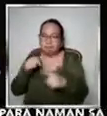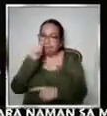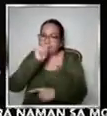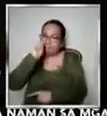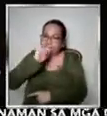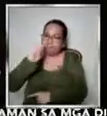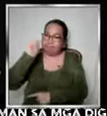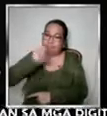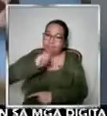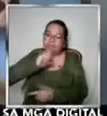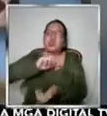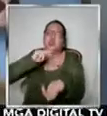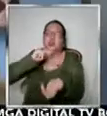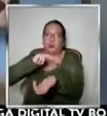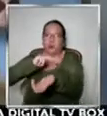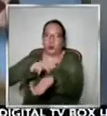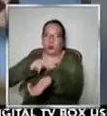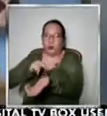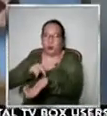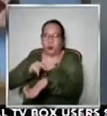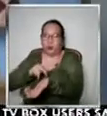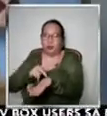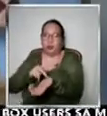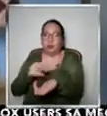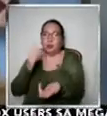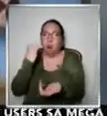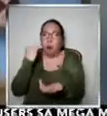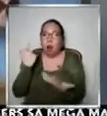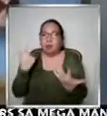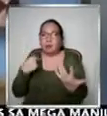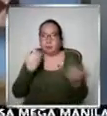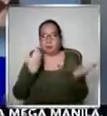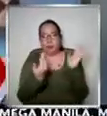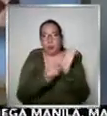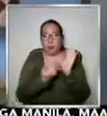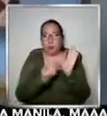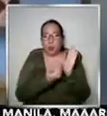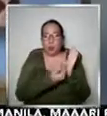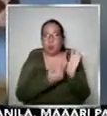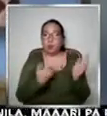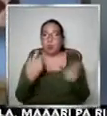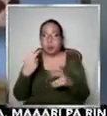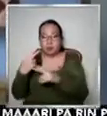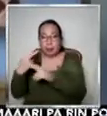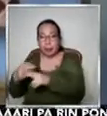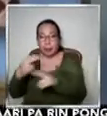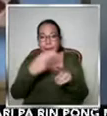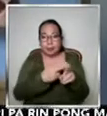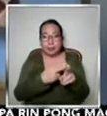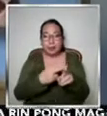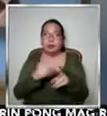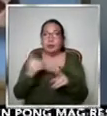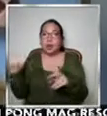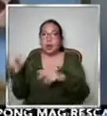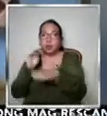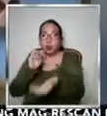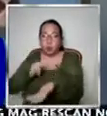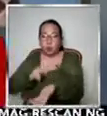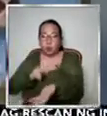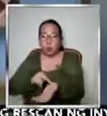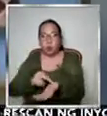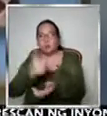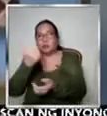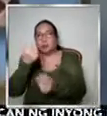na kapwa nurse sa ibang bansa. Bumigat ang trabaho kasi nga niles namin yung exposure ng mga tao